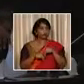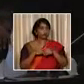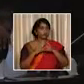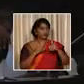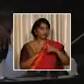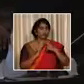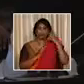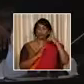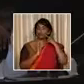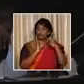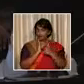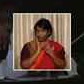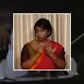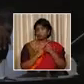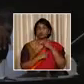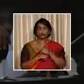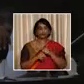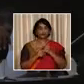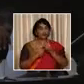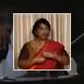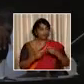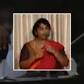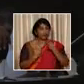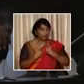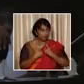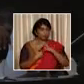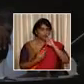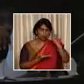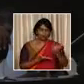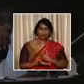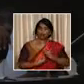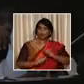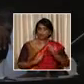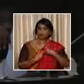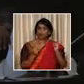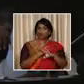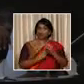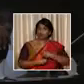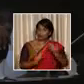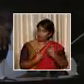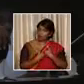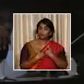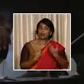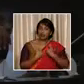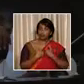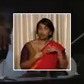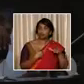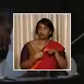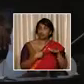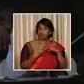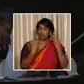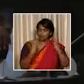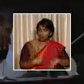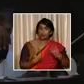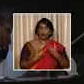நாங்கள், வஞ்சிக்கப்பட்டவர்கள் நாங்கள், போரிலே கொல்லப்பட்டவர்கள் நாங்கள், நாங்கள் தான் எங்கள் நிலங்களை இழந்திருக்கிறோம், எங்களுடைய உயிர்களை கொடுத்திருக்கிறோம்,